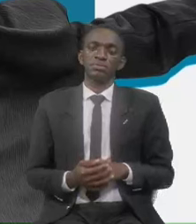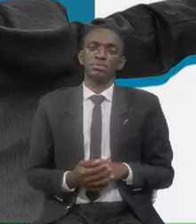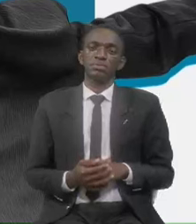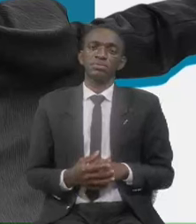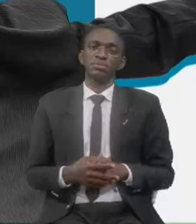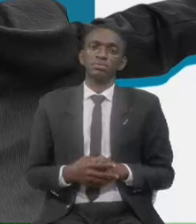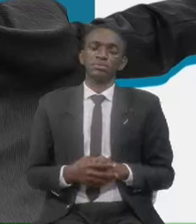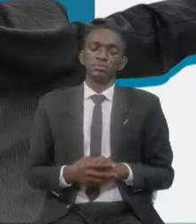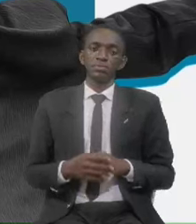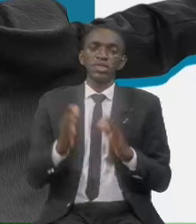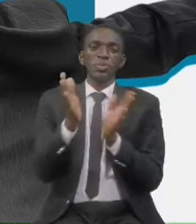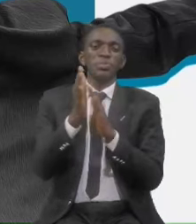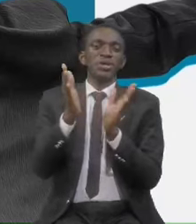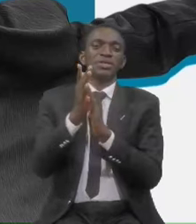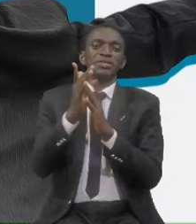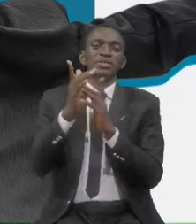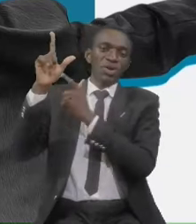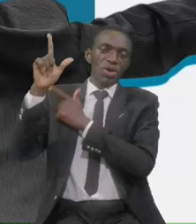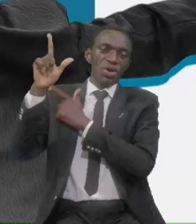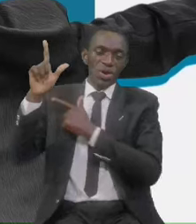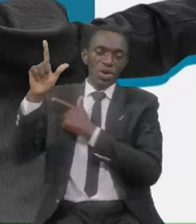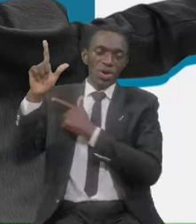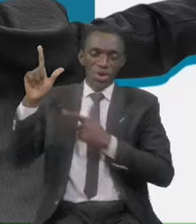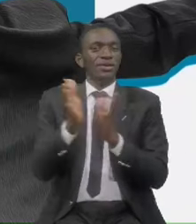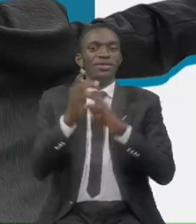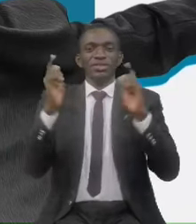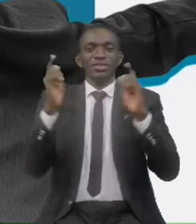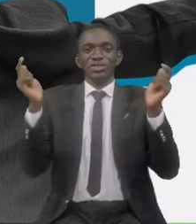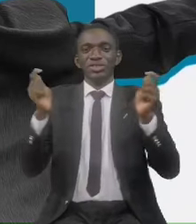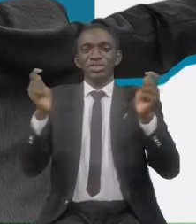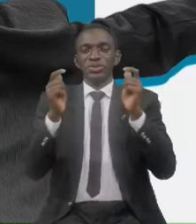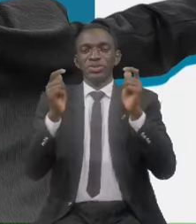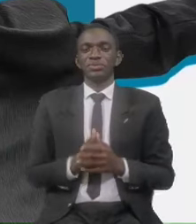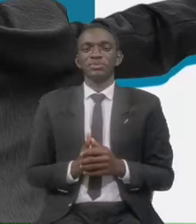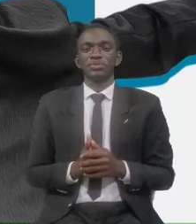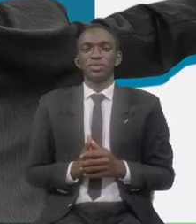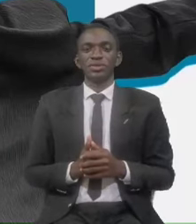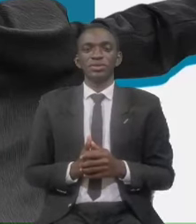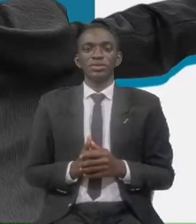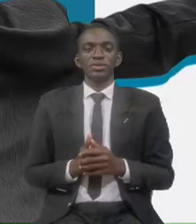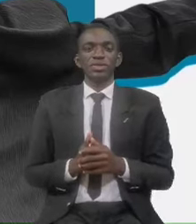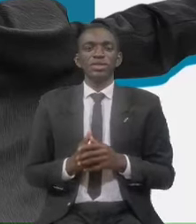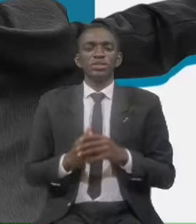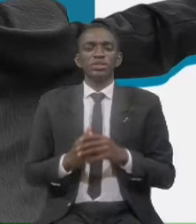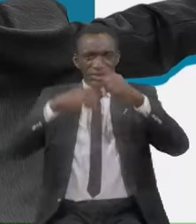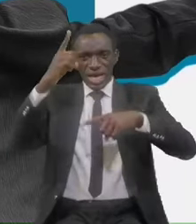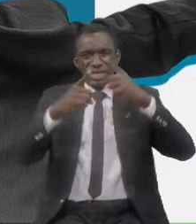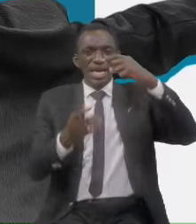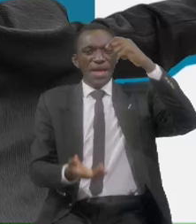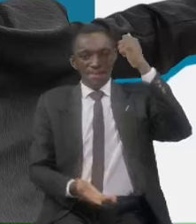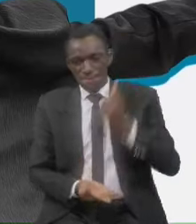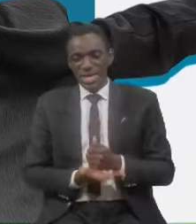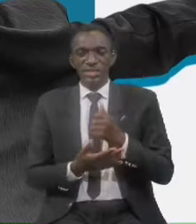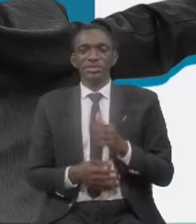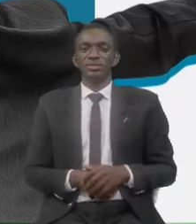Praise the Lord. Very soon. Everybody say amen to that. Bientôt, le mot dit very